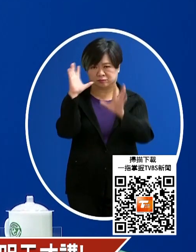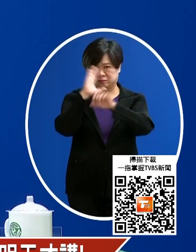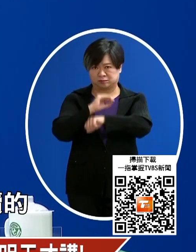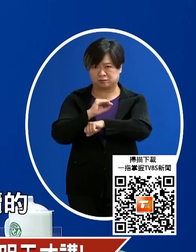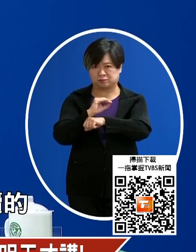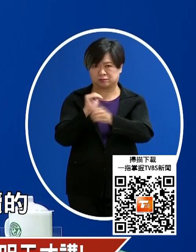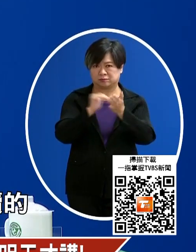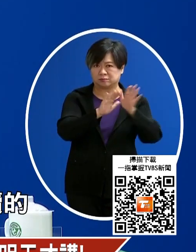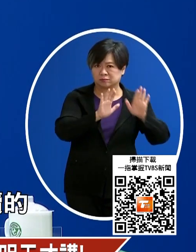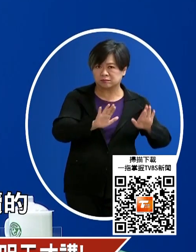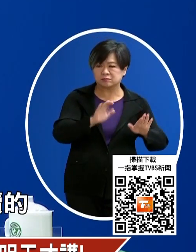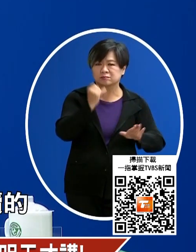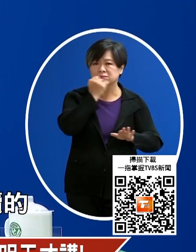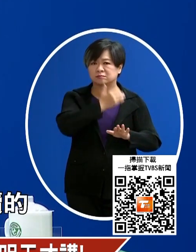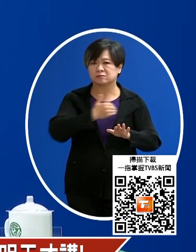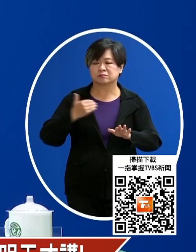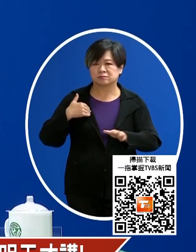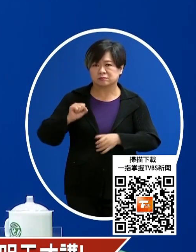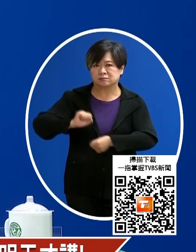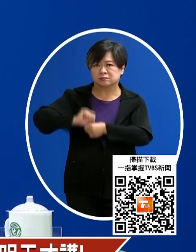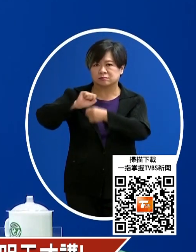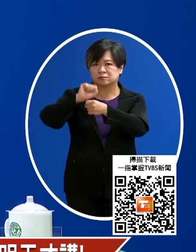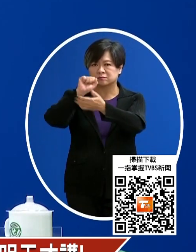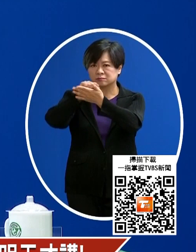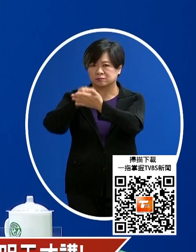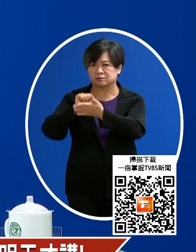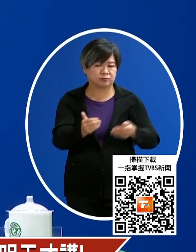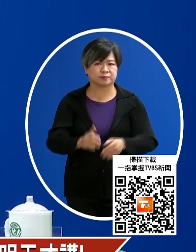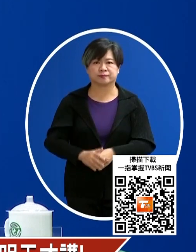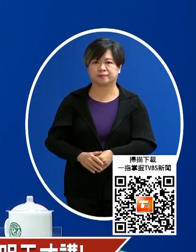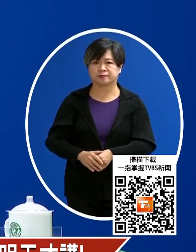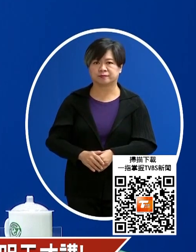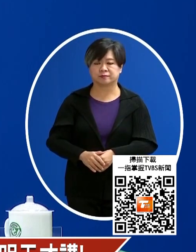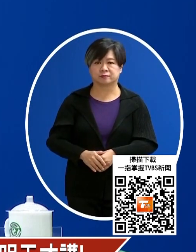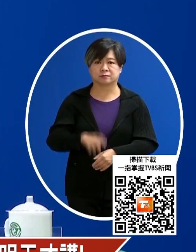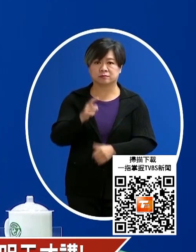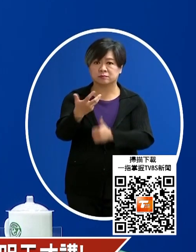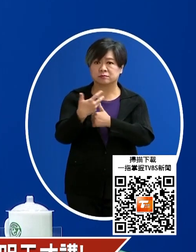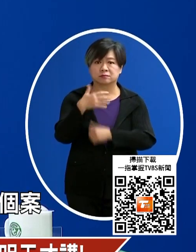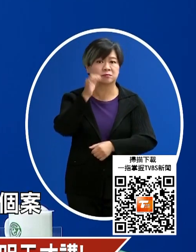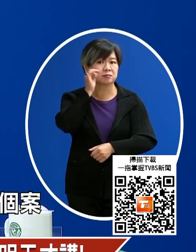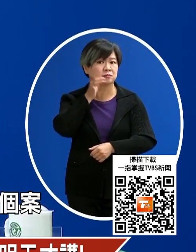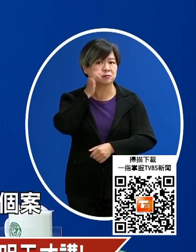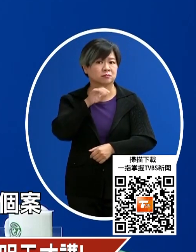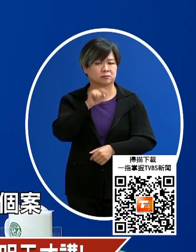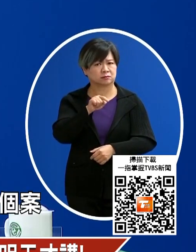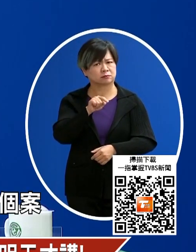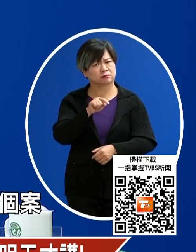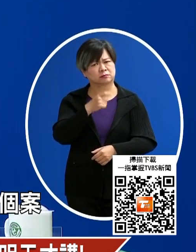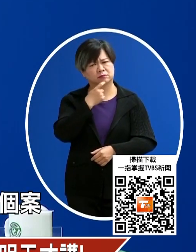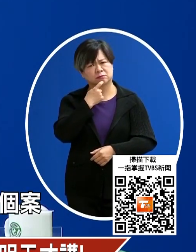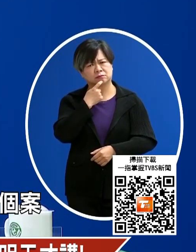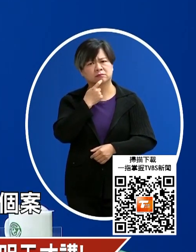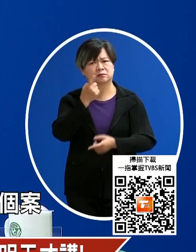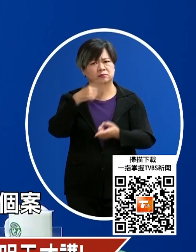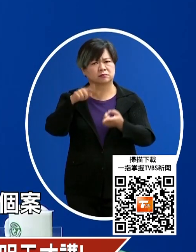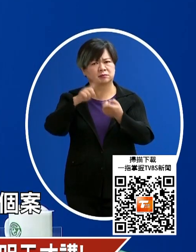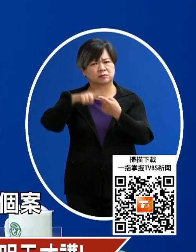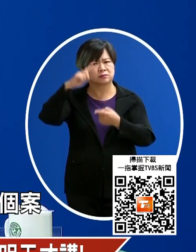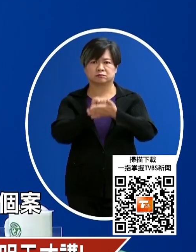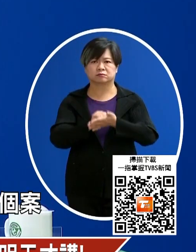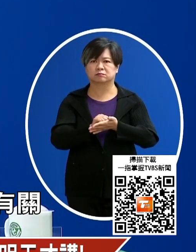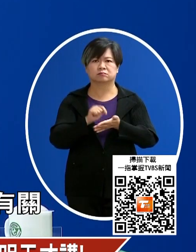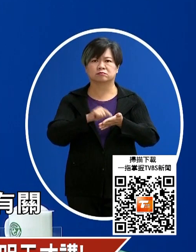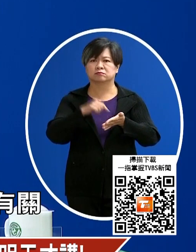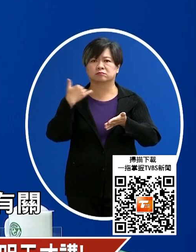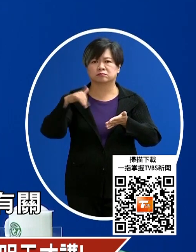到现在，它其实会有可能会陆陆续续的确诊一些个案。刚问的这彰化可就是应该是属于我们明天要公布的